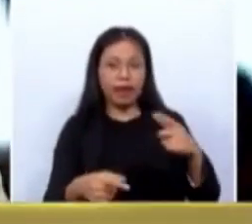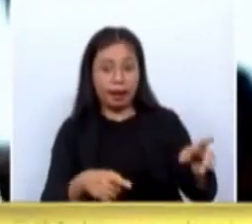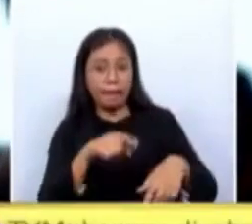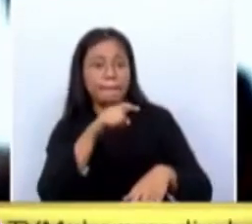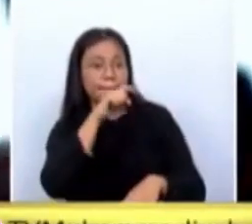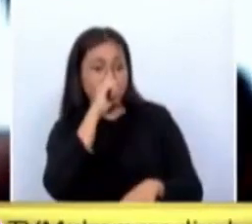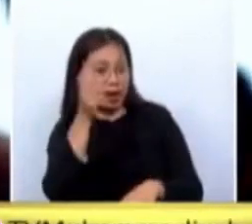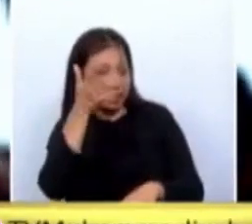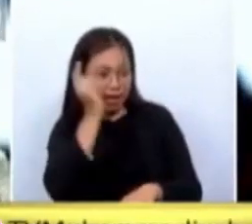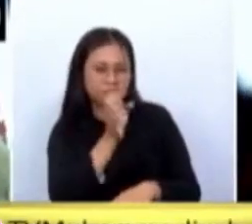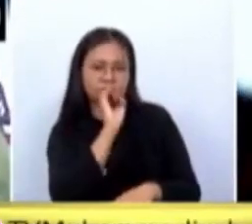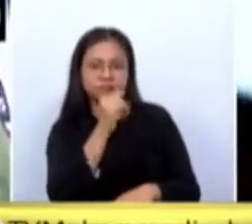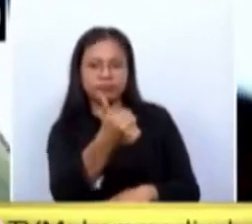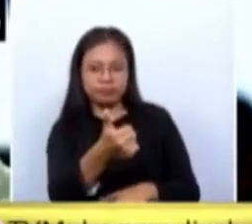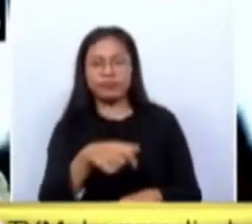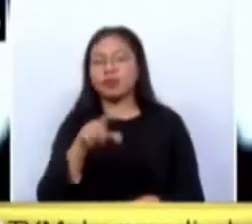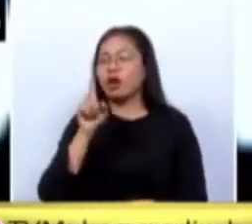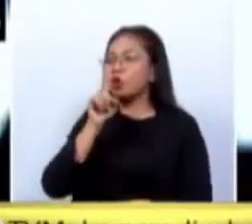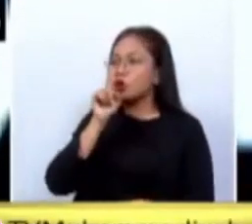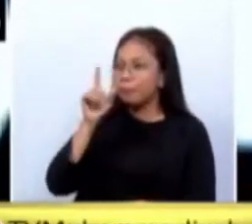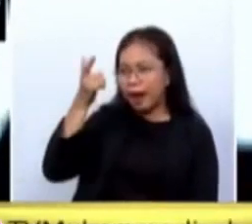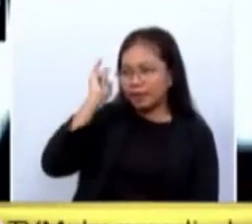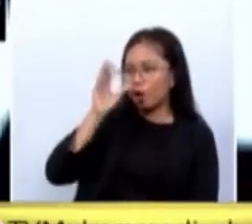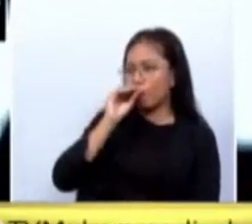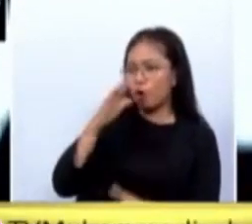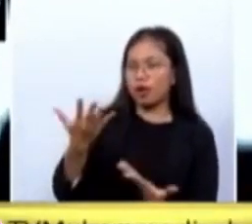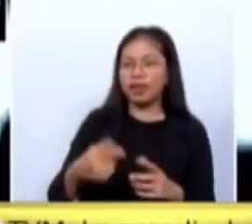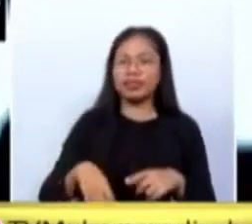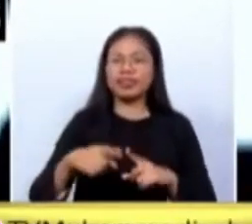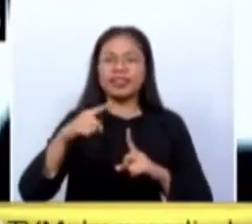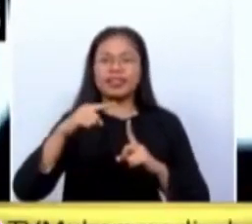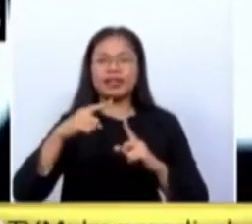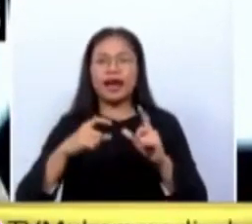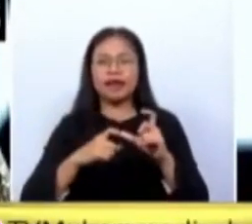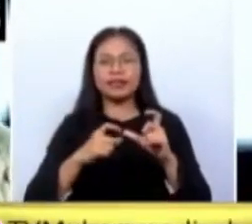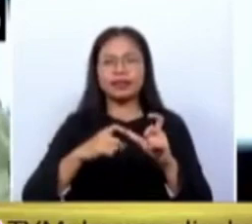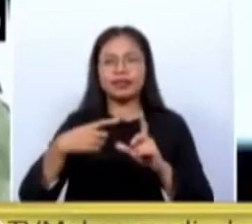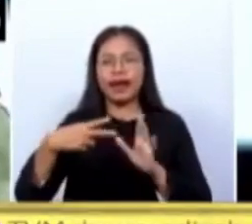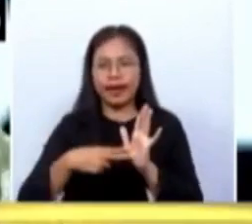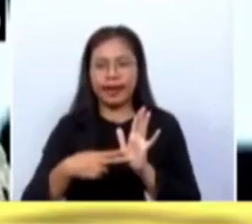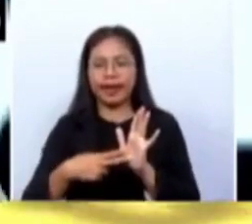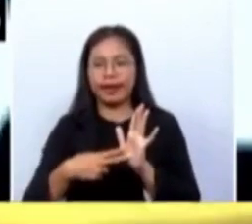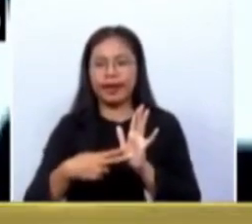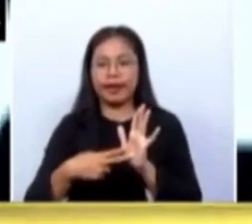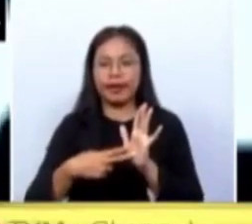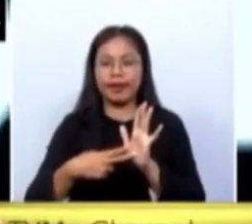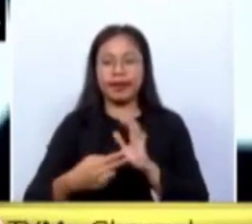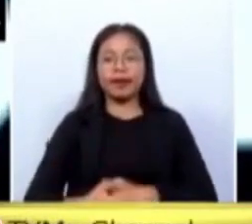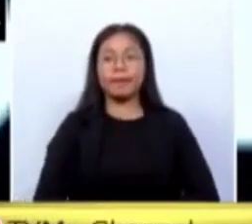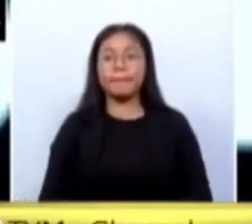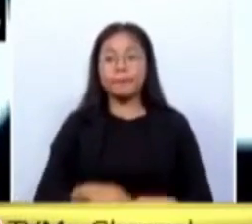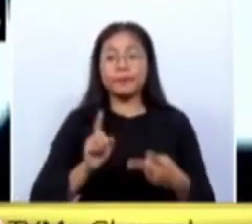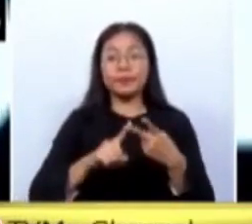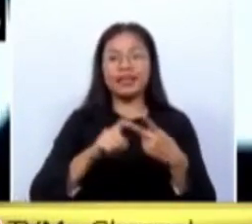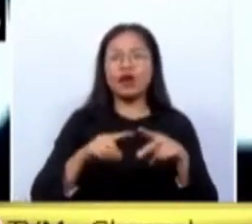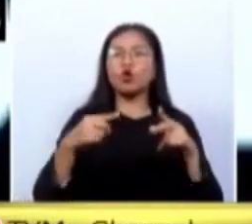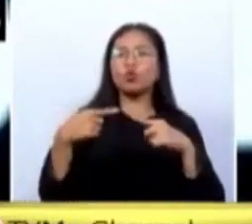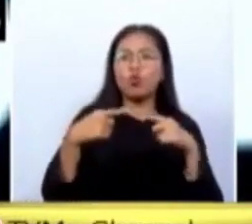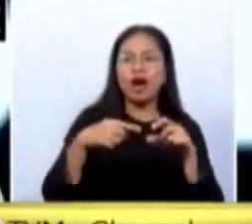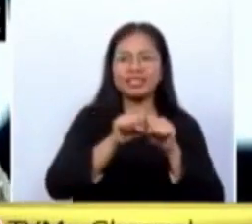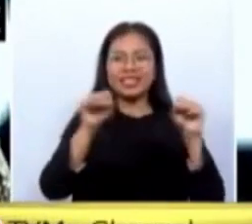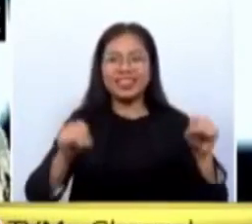yang pertama kita mesti menguatkan bssn dan kita penting untuk membuat security System yang baik